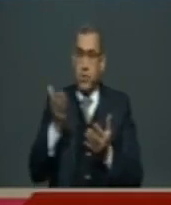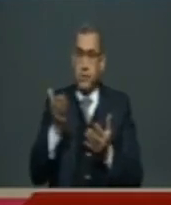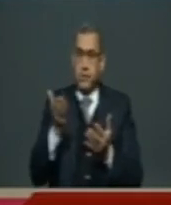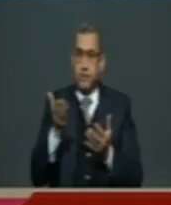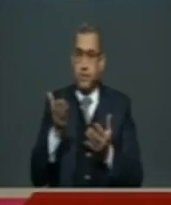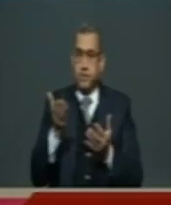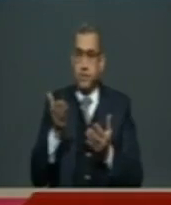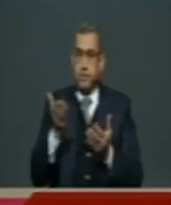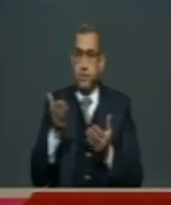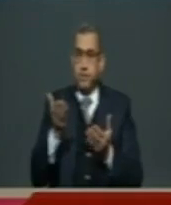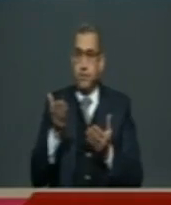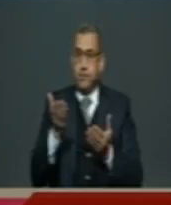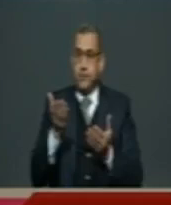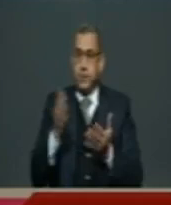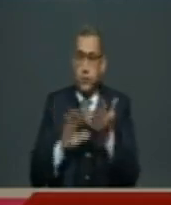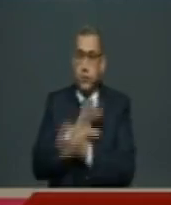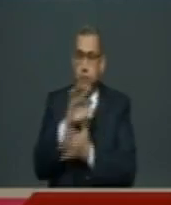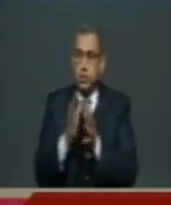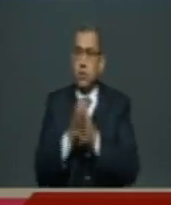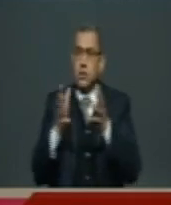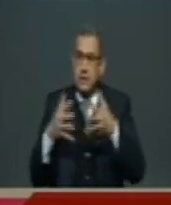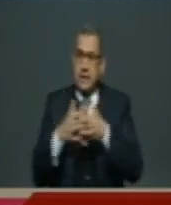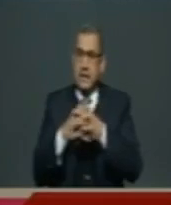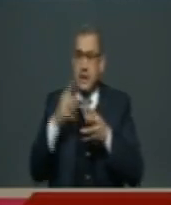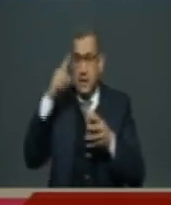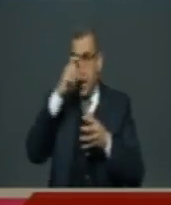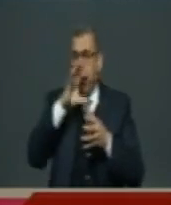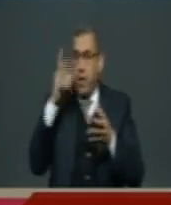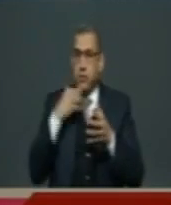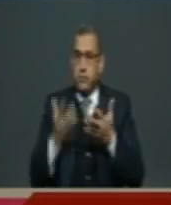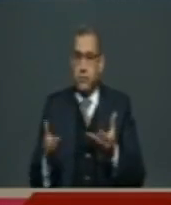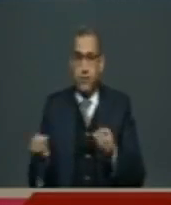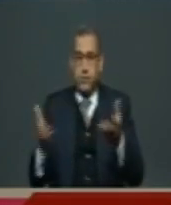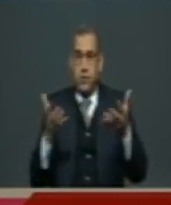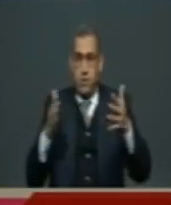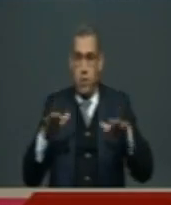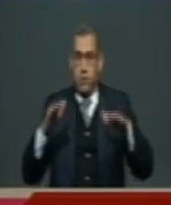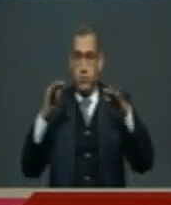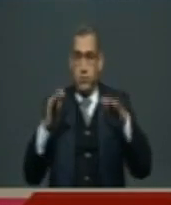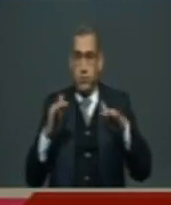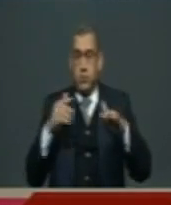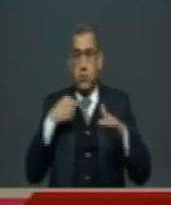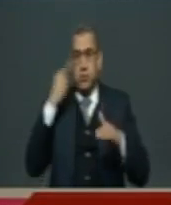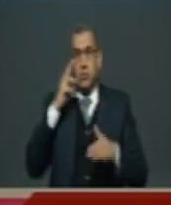من حجم الازمه الكبيره اللي احنا بنتكلم فيها على مستوى العالم. لكن ما حدش يتصور ايه يقول لك